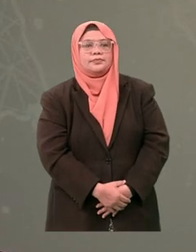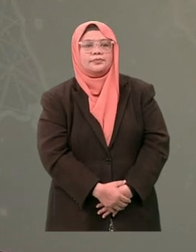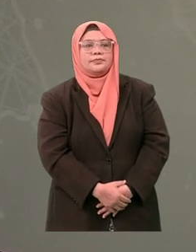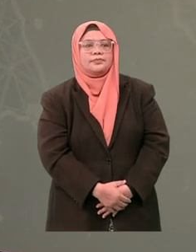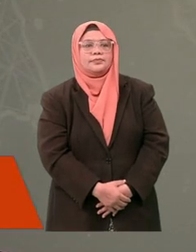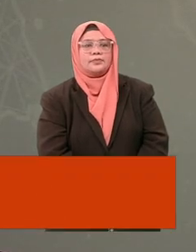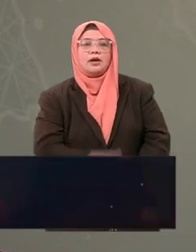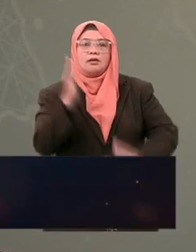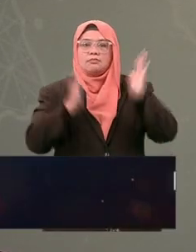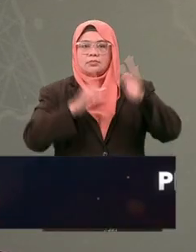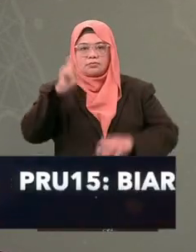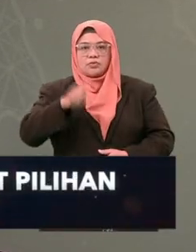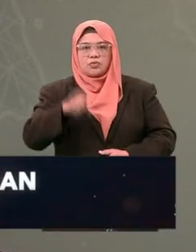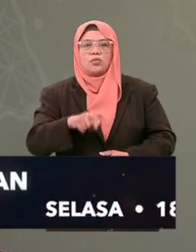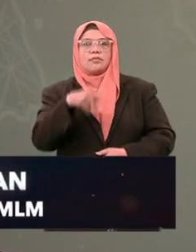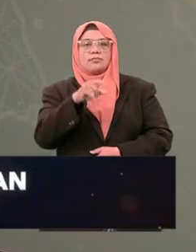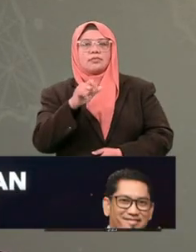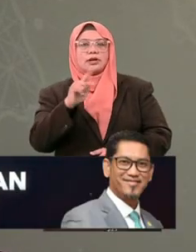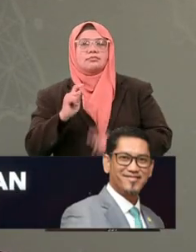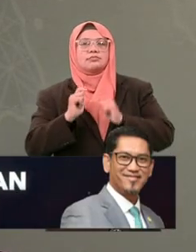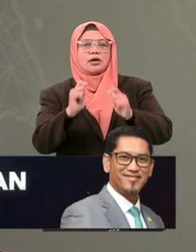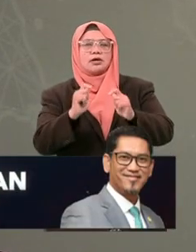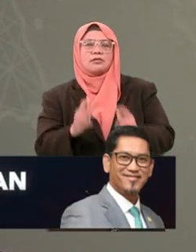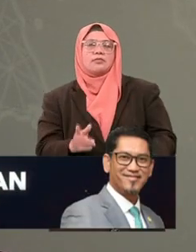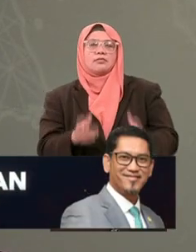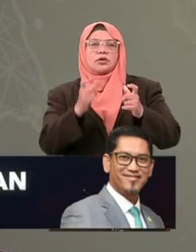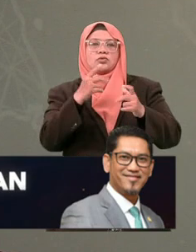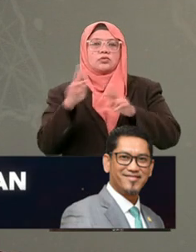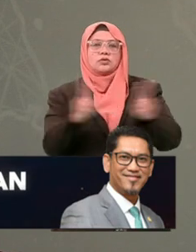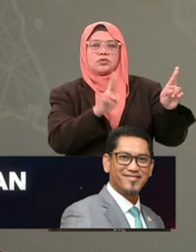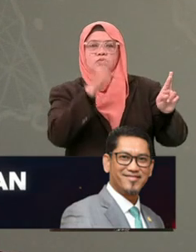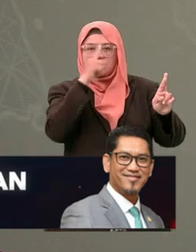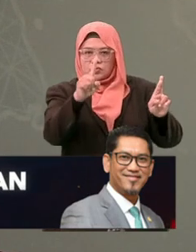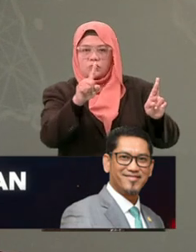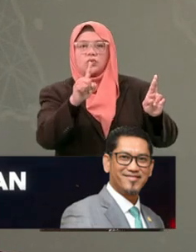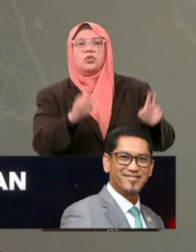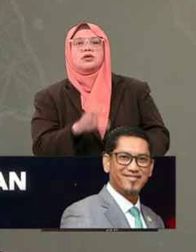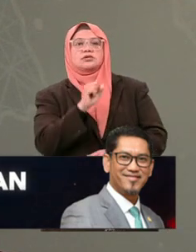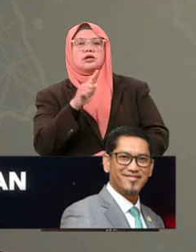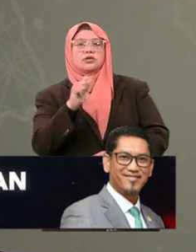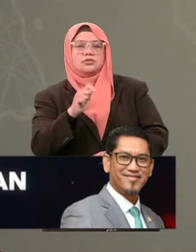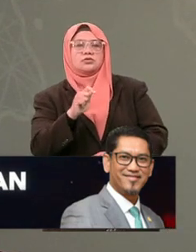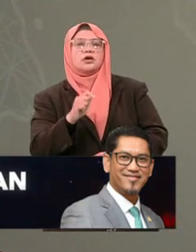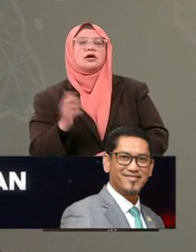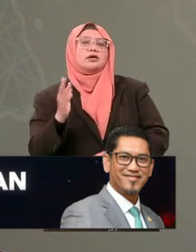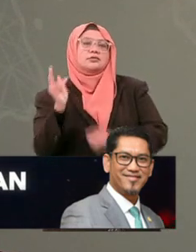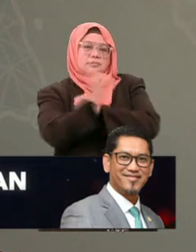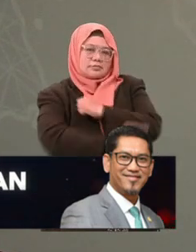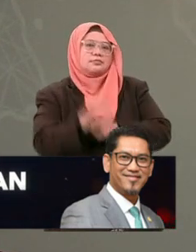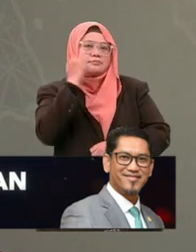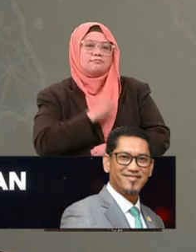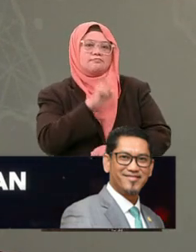Malaysia memerlukan pelan tindakan yang lebih komprehensif sebagai persediaan menghadapi status negara tua menjelang